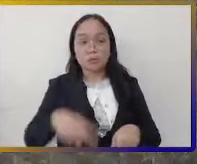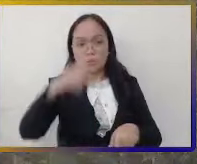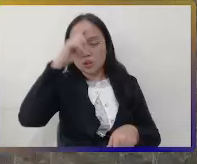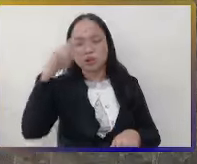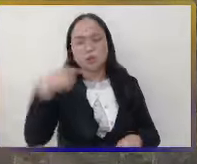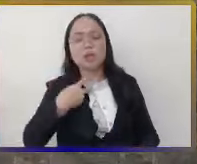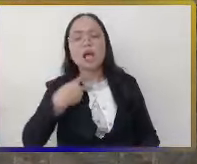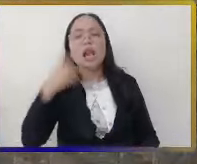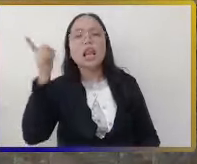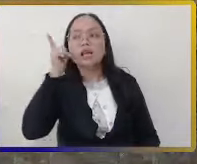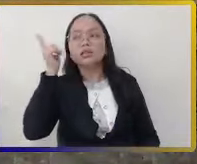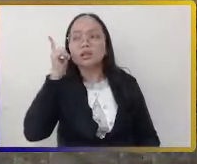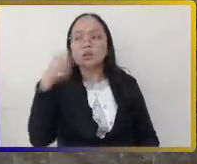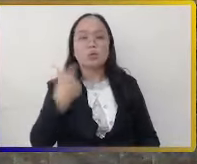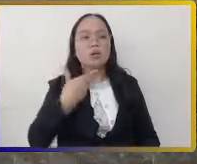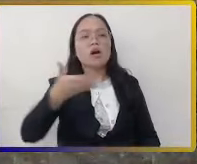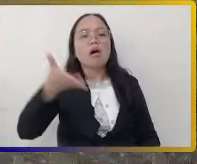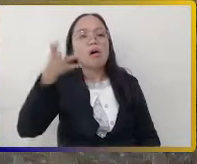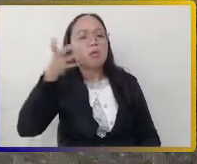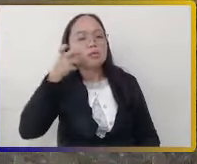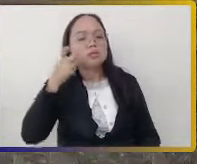tao.